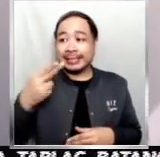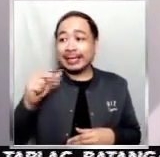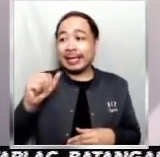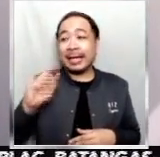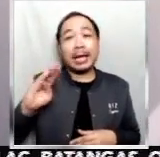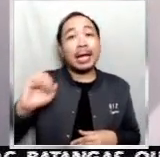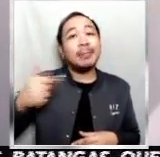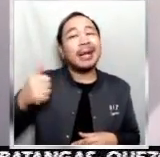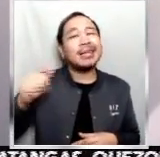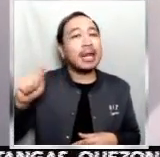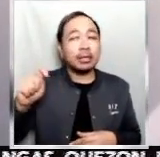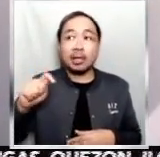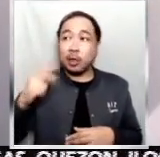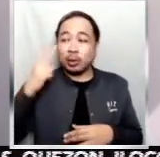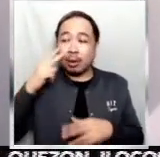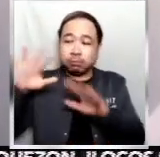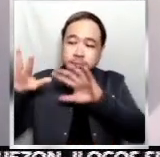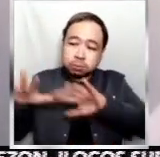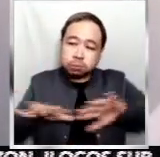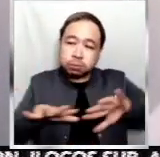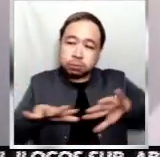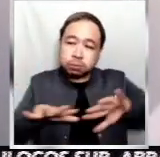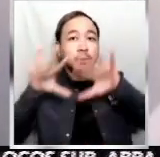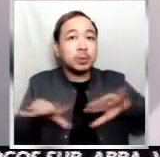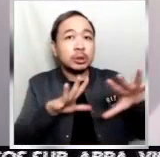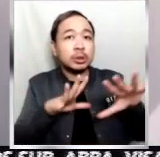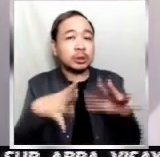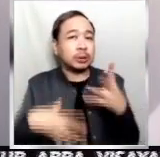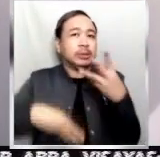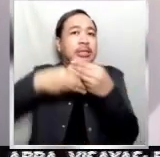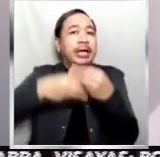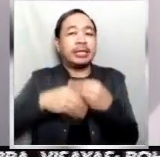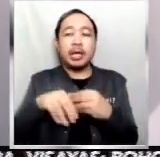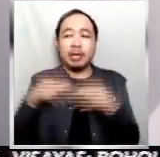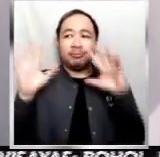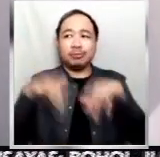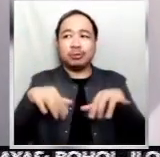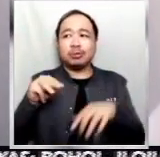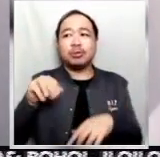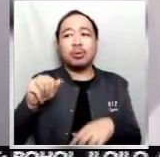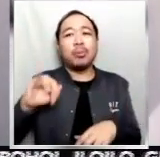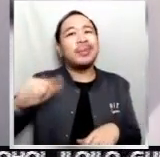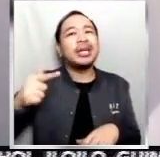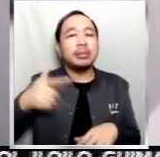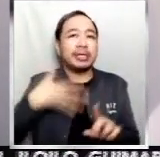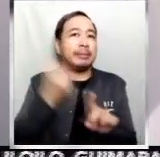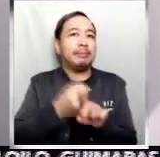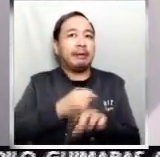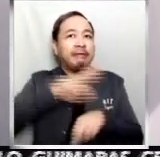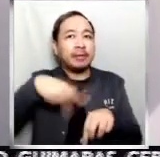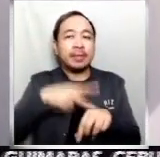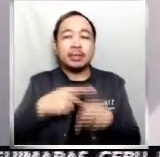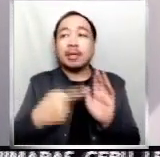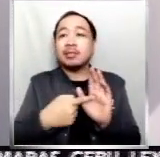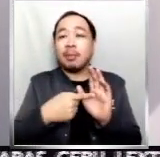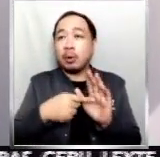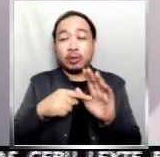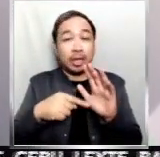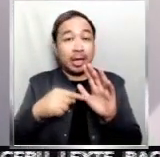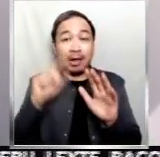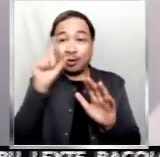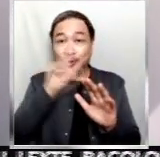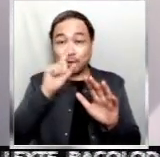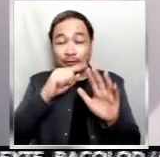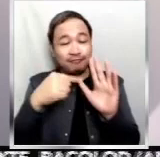naman ang nagpaulan sa iba pang bahagi ng bansa. Gaya sa Northern Luzon, daan-daan ding residente sa iba't ibang